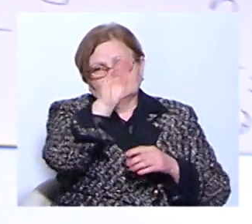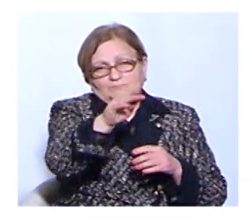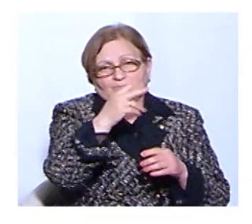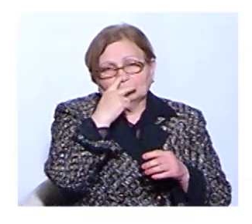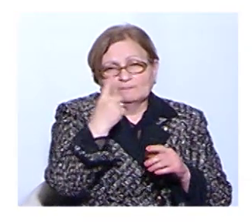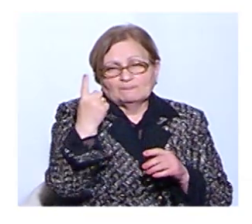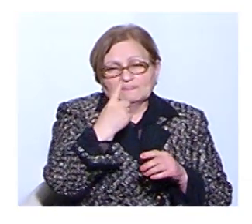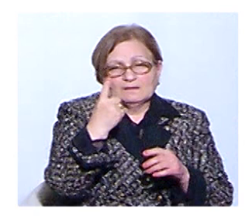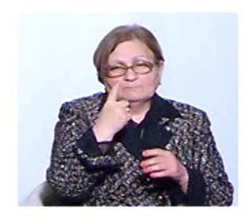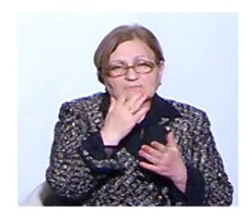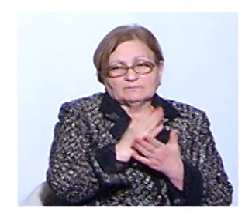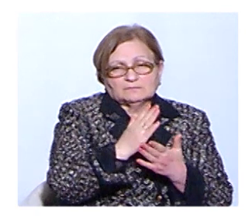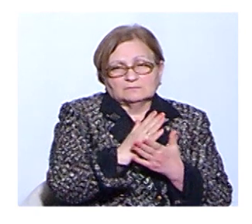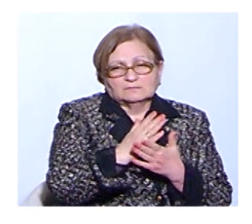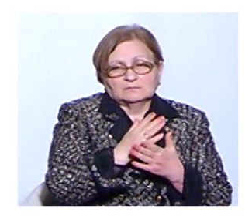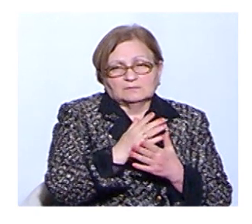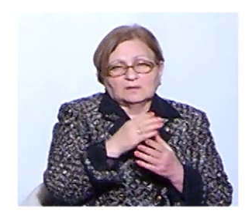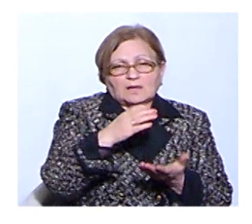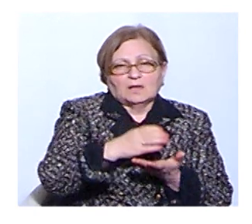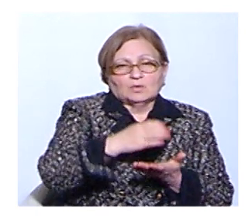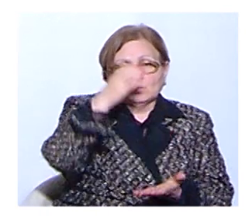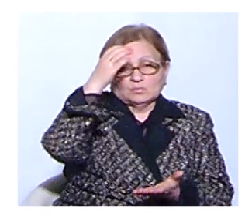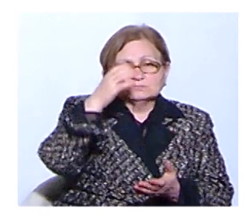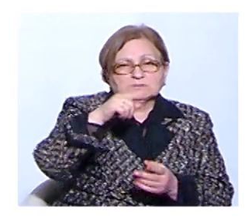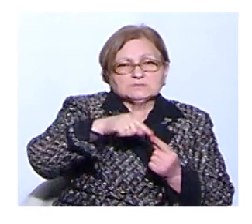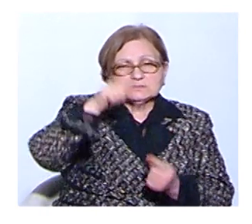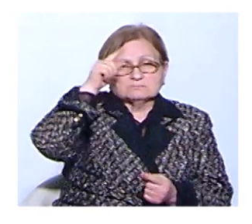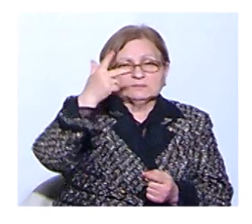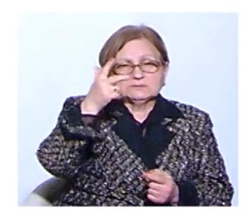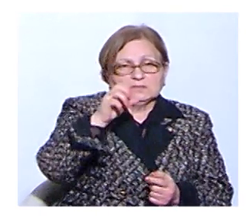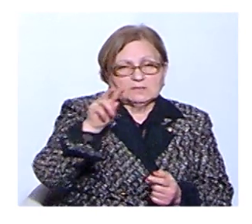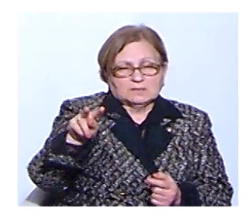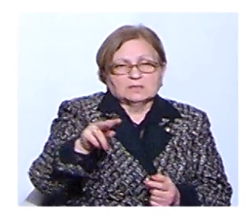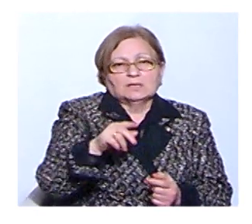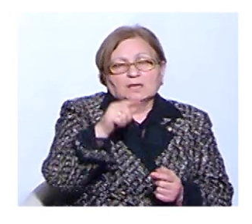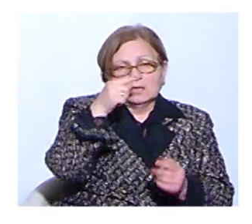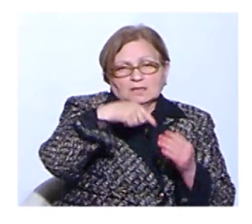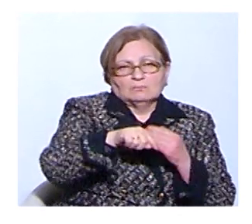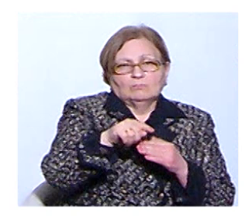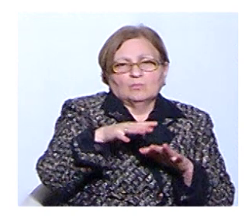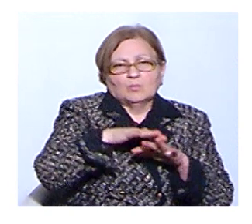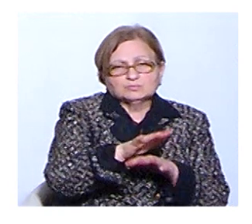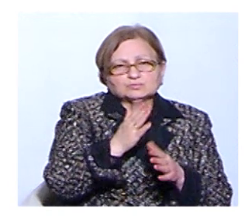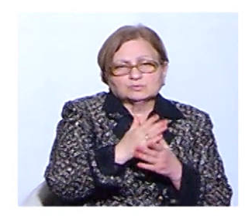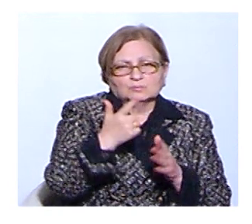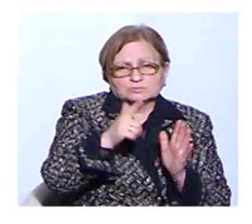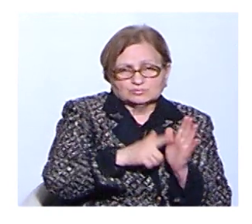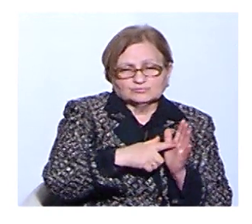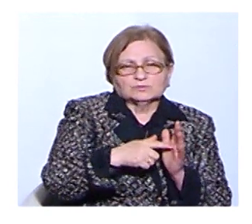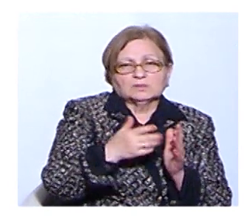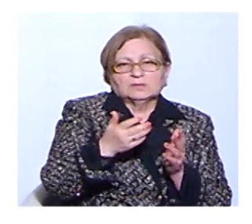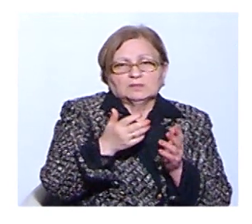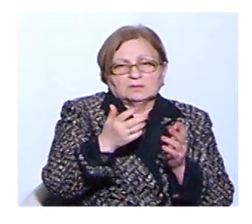პირველი ამოცანა არის კონუსის სიმაღლეა 3 სანტიმეტრი, ხოლო მოცულობა 27 პი კუბური სანტიმეტრი. რისი ტოლია